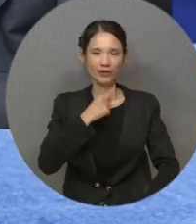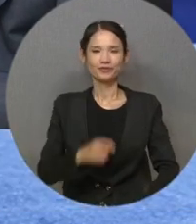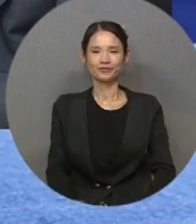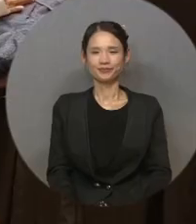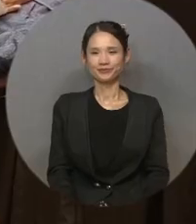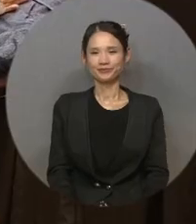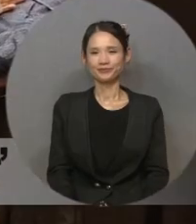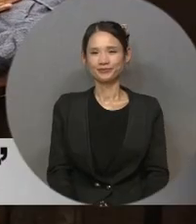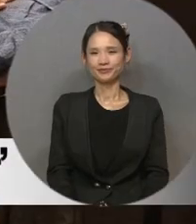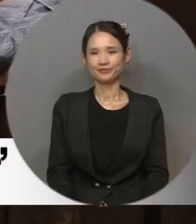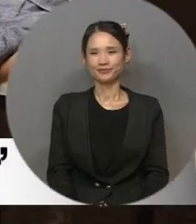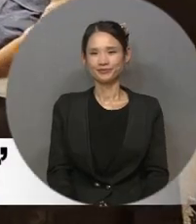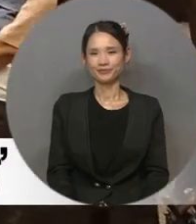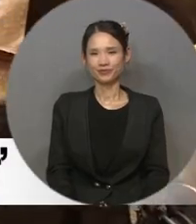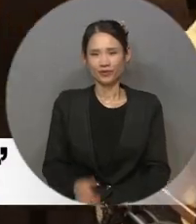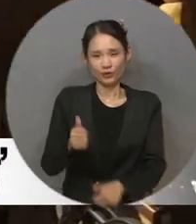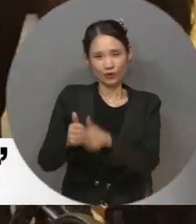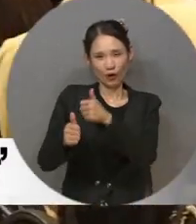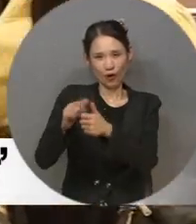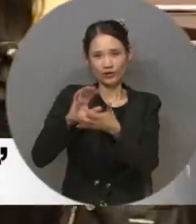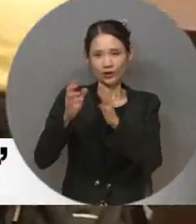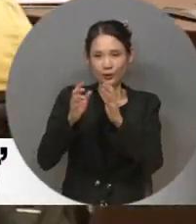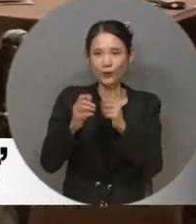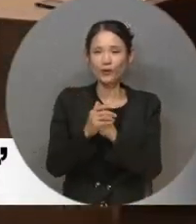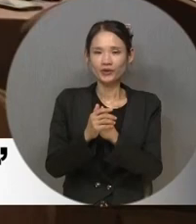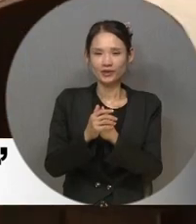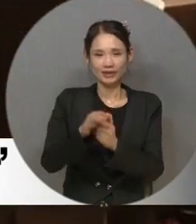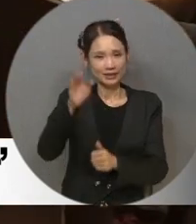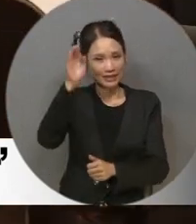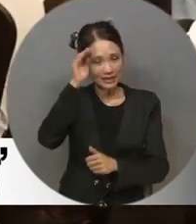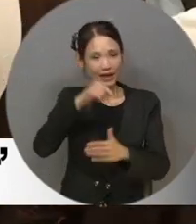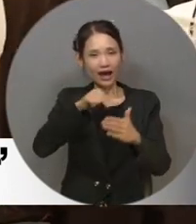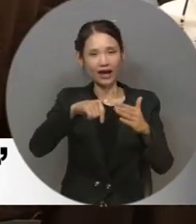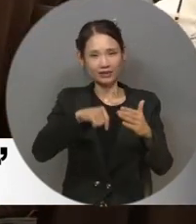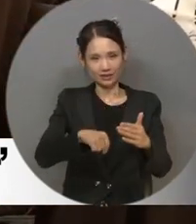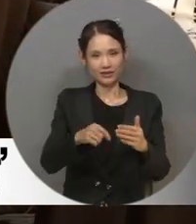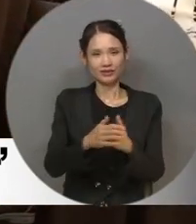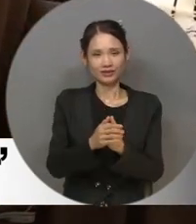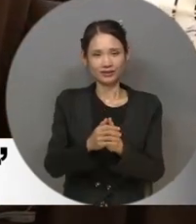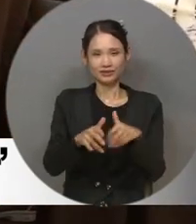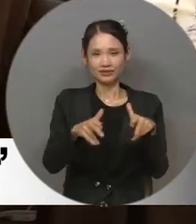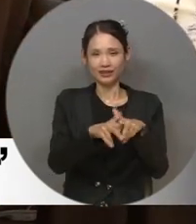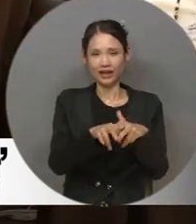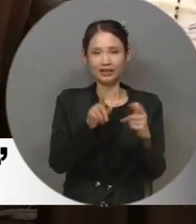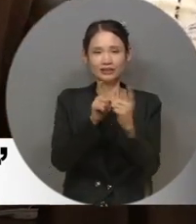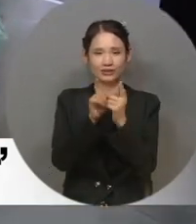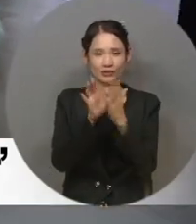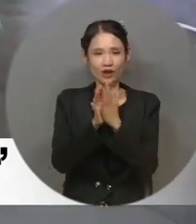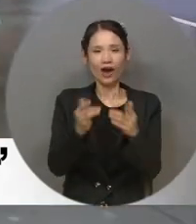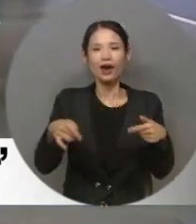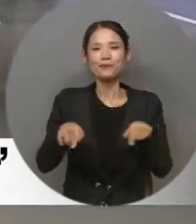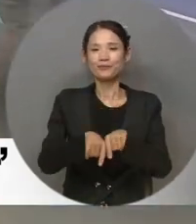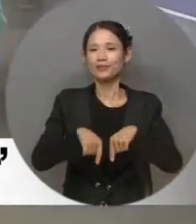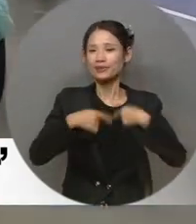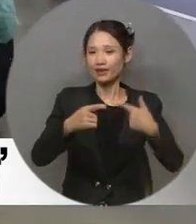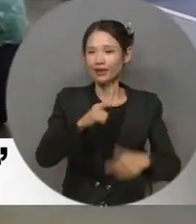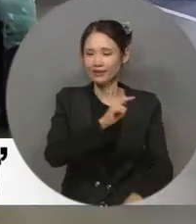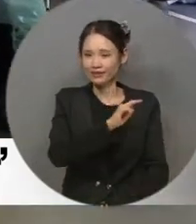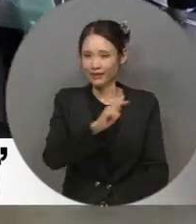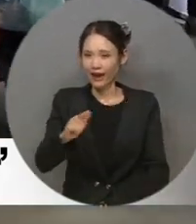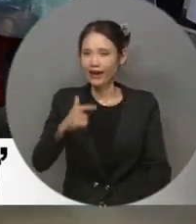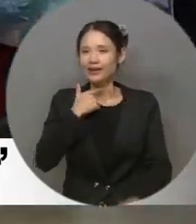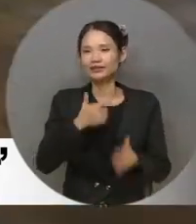좋겠습니다. 열띤 논의와 기대 속에 열린 이번 대회에서는 장애인 당사자들과 함께하는 다양한 체험